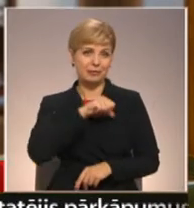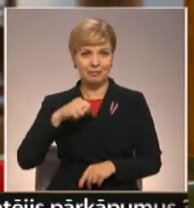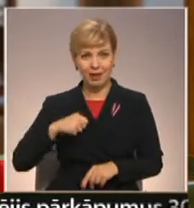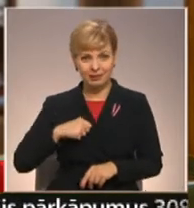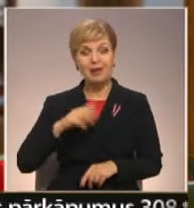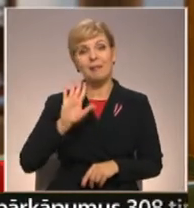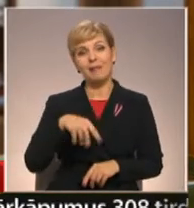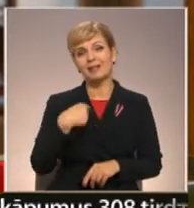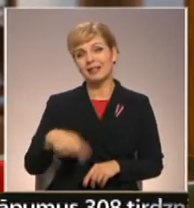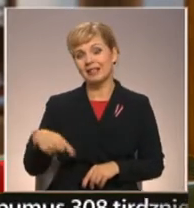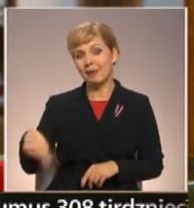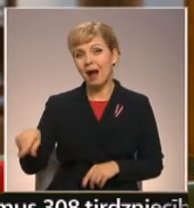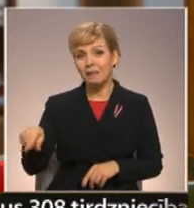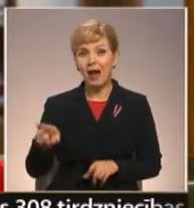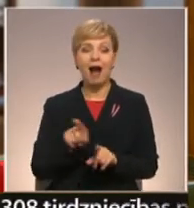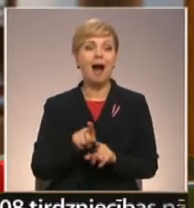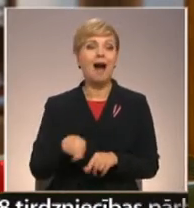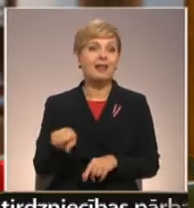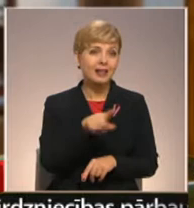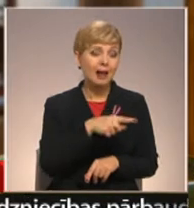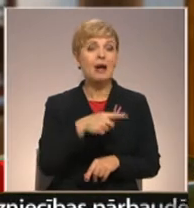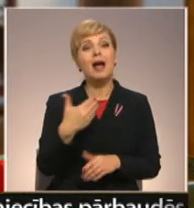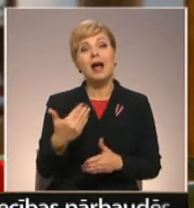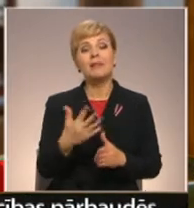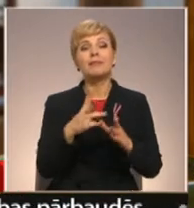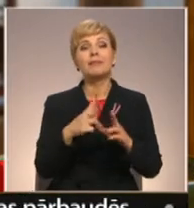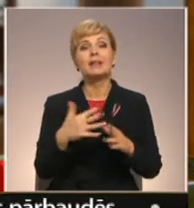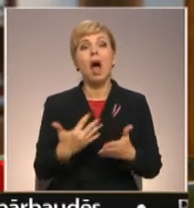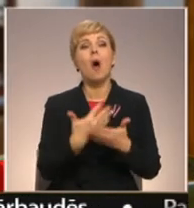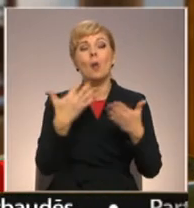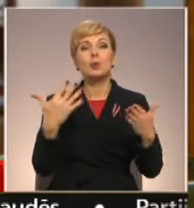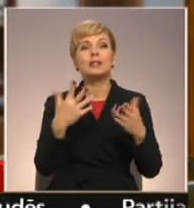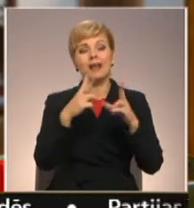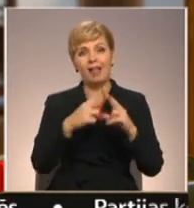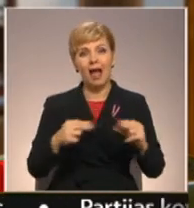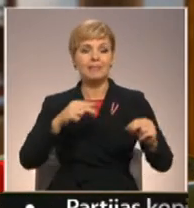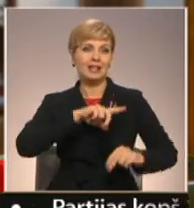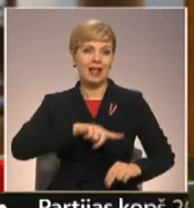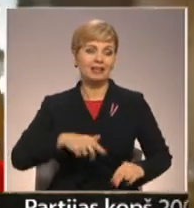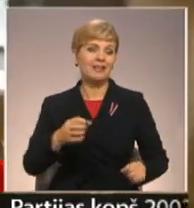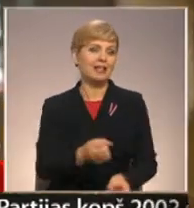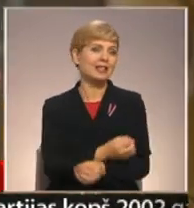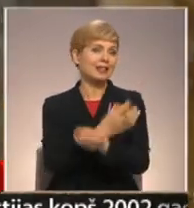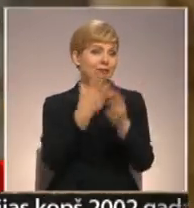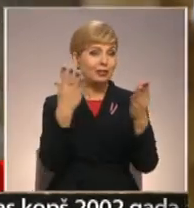sevi apkārtējiem. Katrā gadījumā daudz laimes Latvijai dzimšanas dienā.